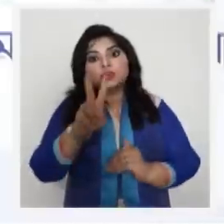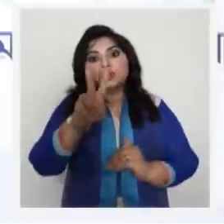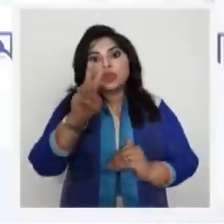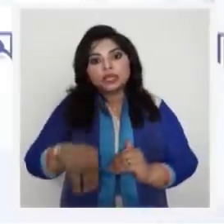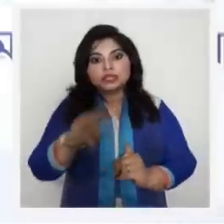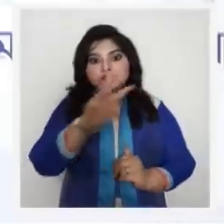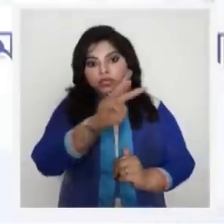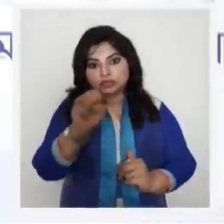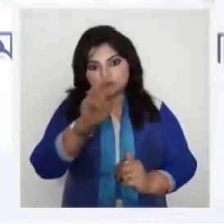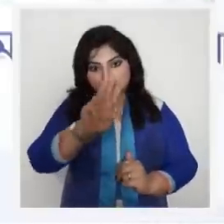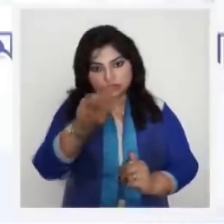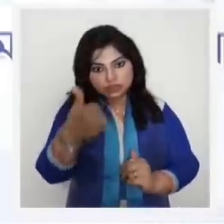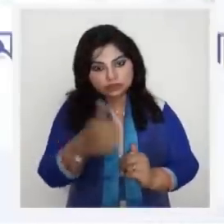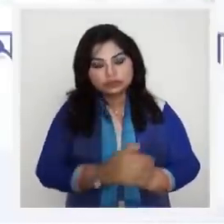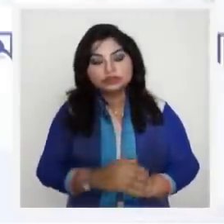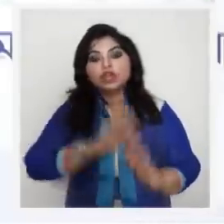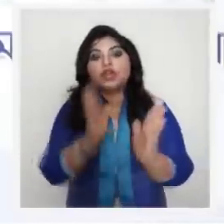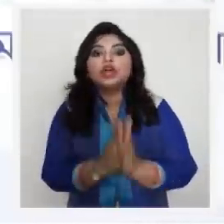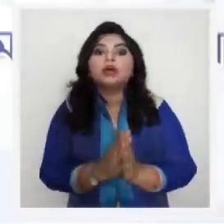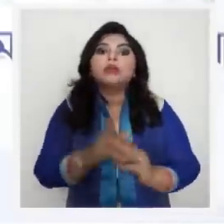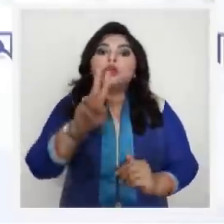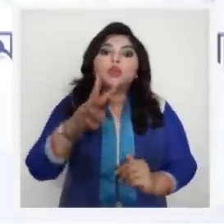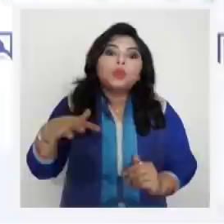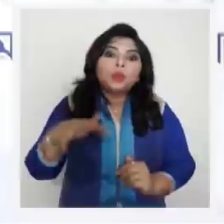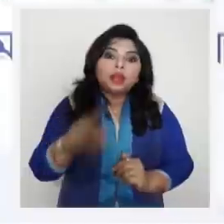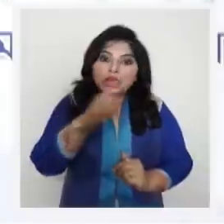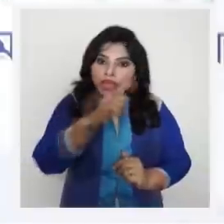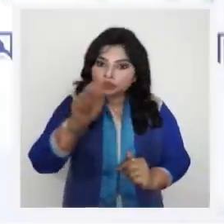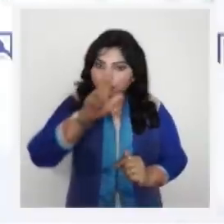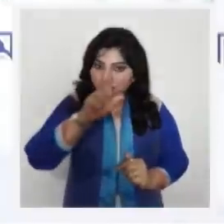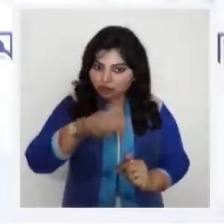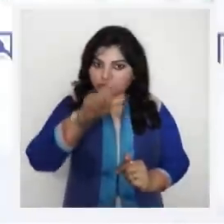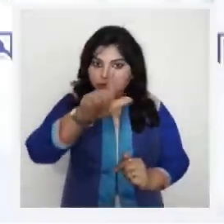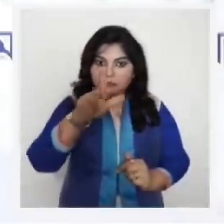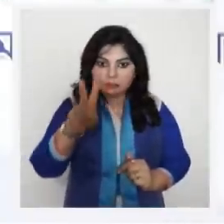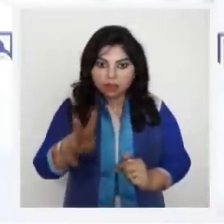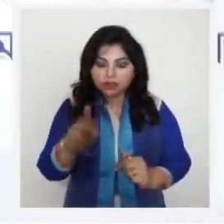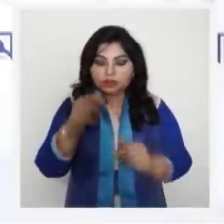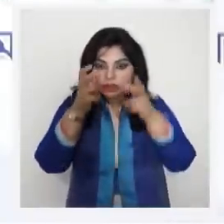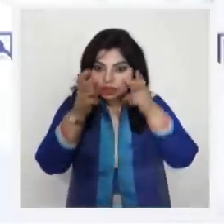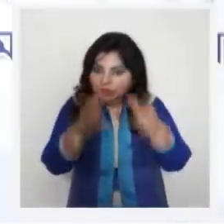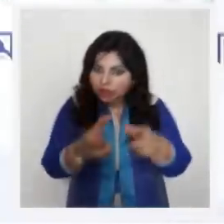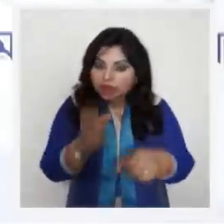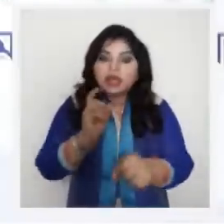335,226 জন। 24 ঘন্টায় কোয়ারেন্টাইন থেকে ছাড় পেয়েছেন 2,237 জন। এ পর্যন্ত ছাড় পেয়েছেন